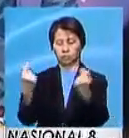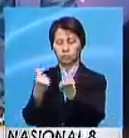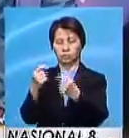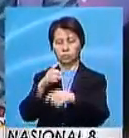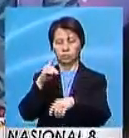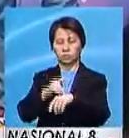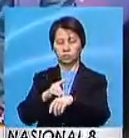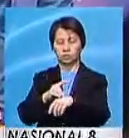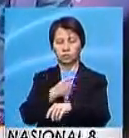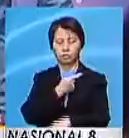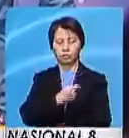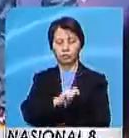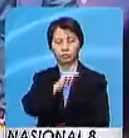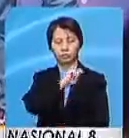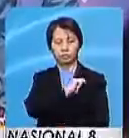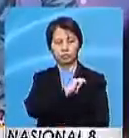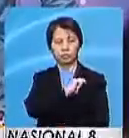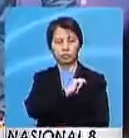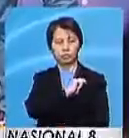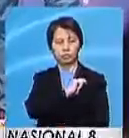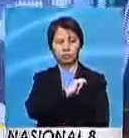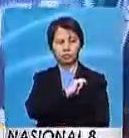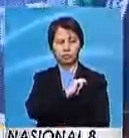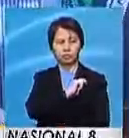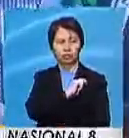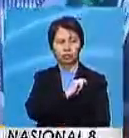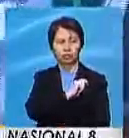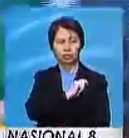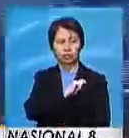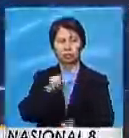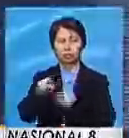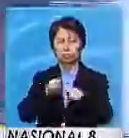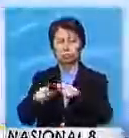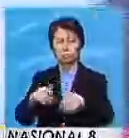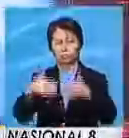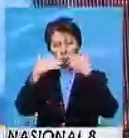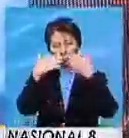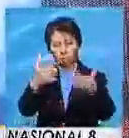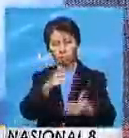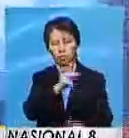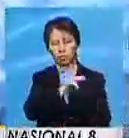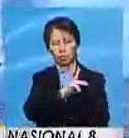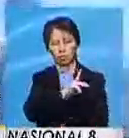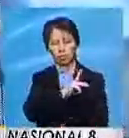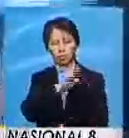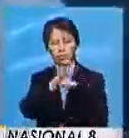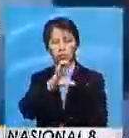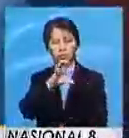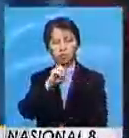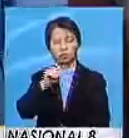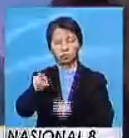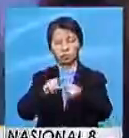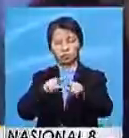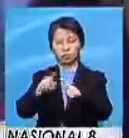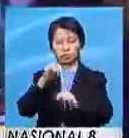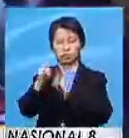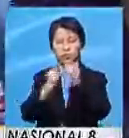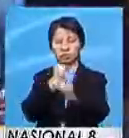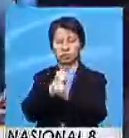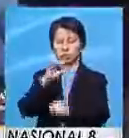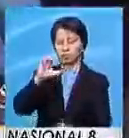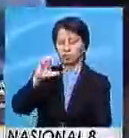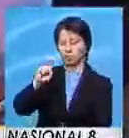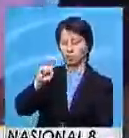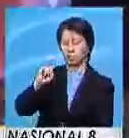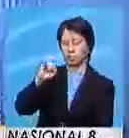berpengkalan dari Spanyol, Aurelac Racing, berterima kasih kepada Ketua Pegawai Eksekutif Litar Antarabangsa Sepang